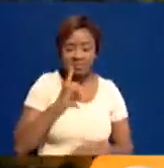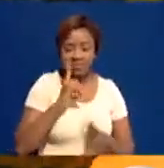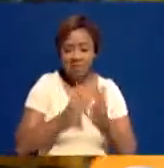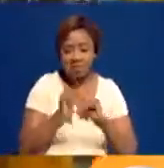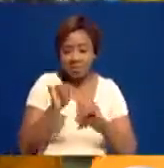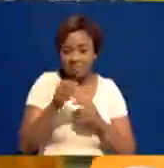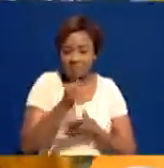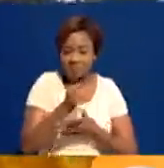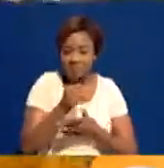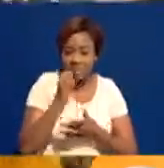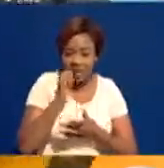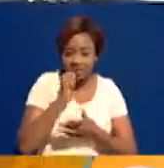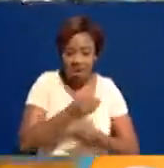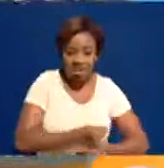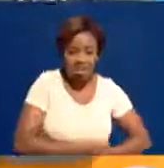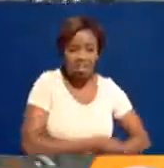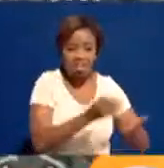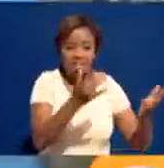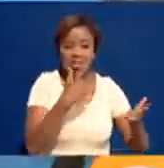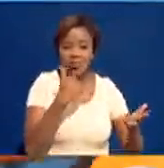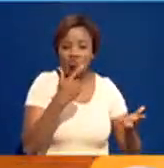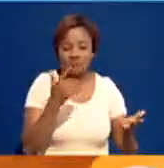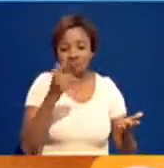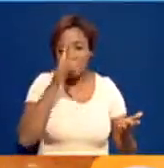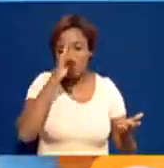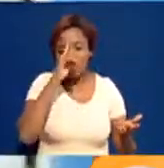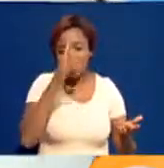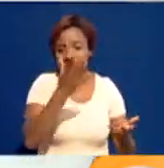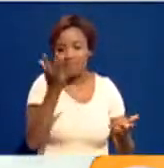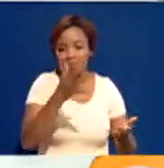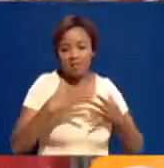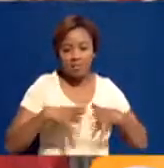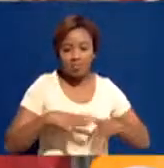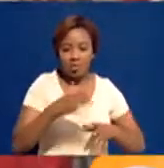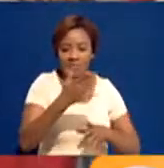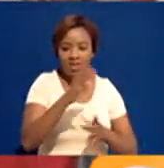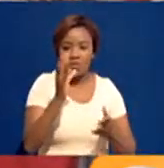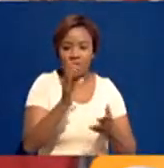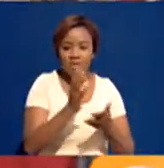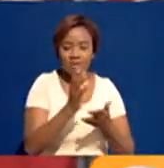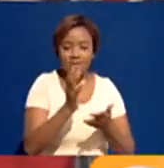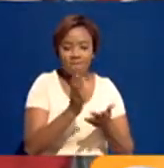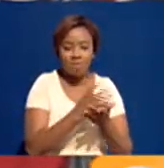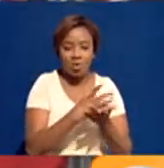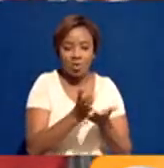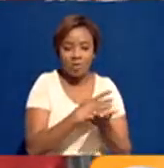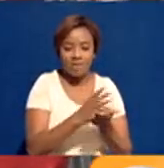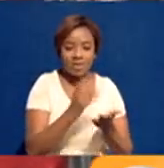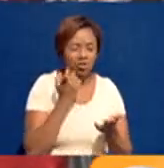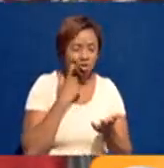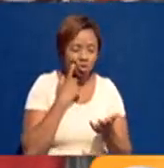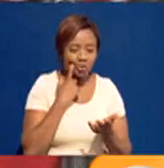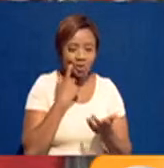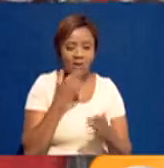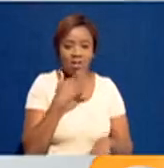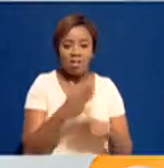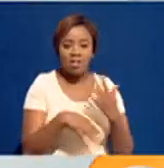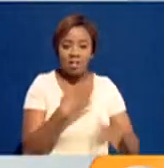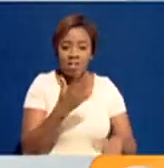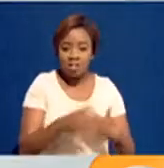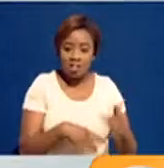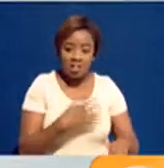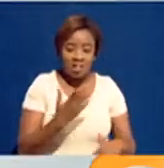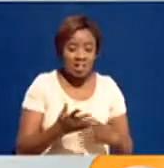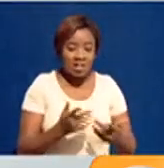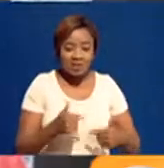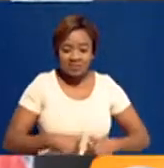was distributed by unscrupulous traders at an illicit brew den. What followed are complaints of severe abdominal pains and